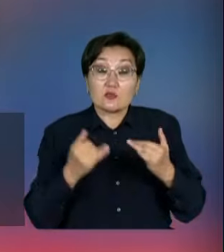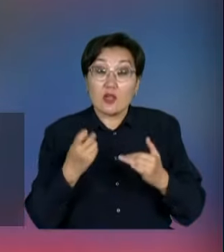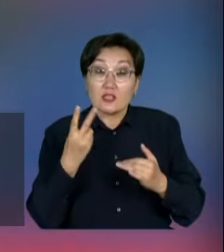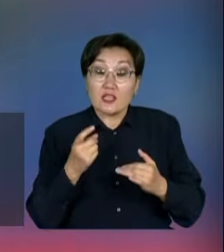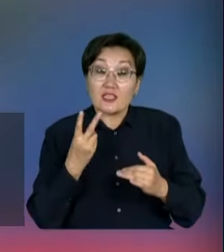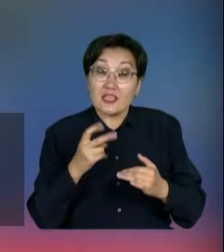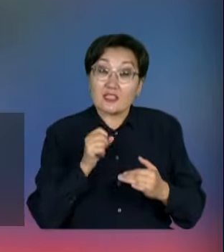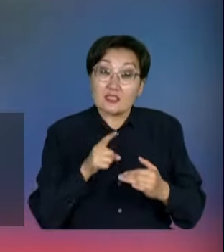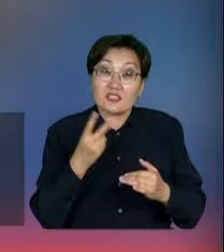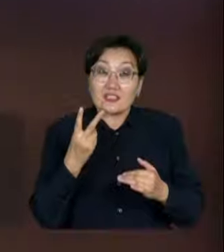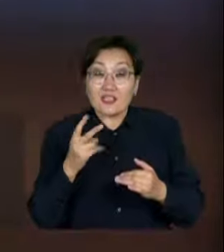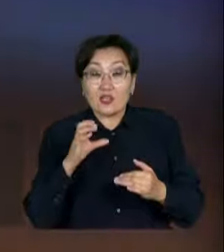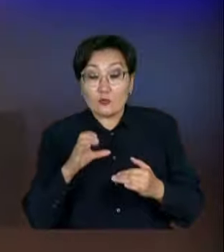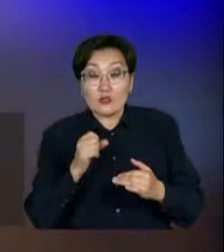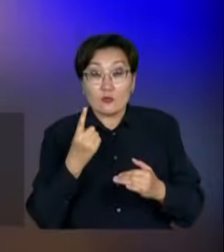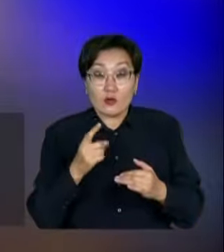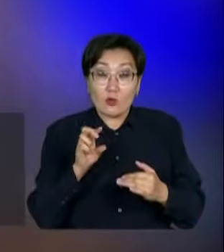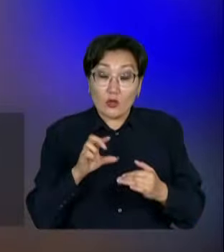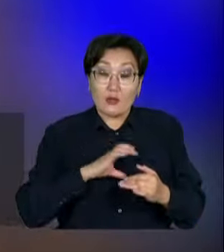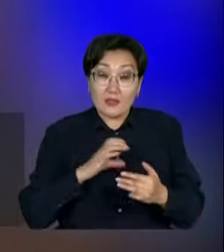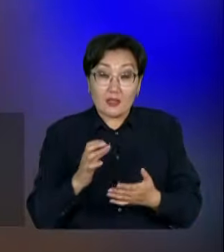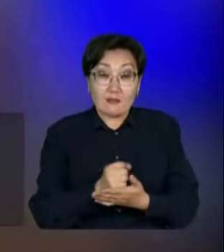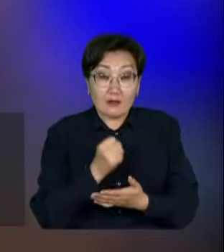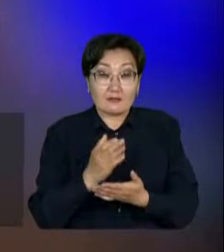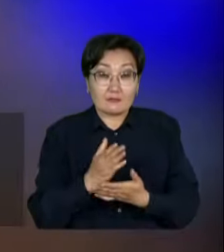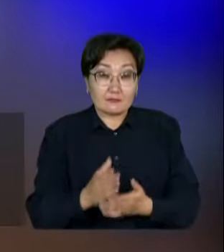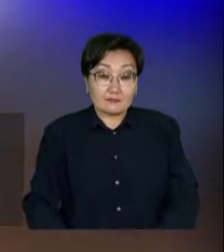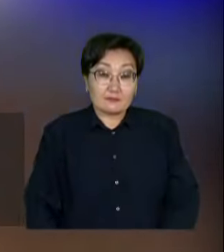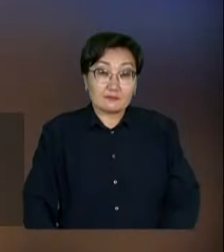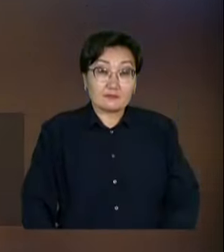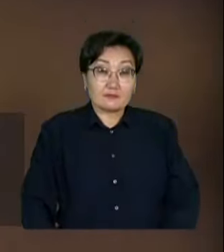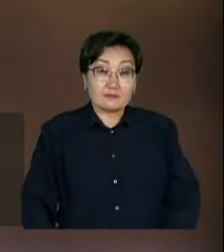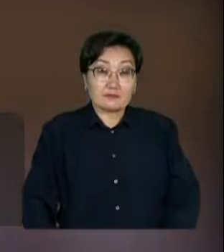2 алтын, 2 күміс және 1 қола медаль бар.